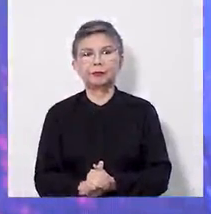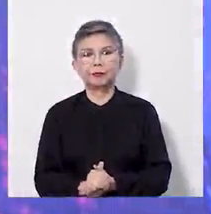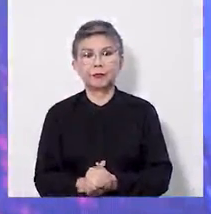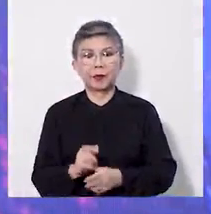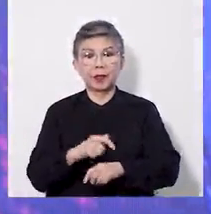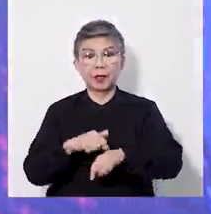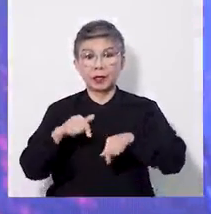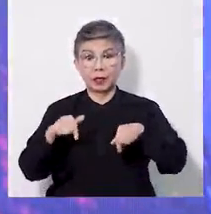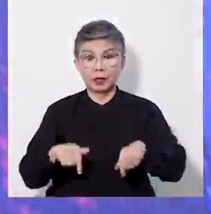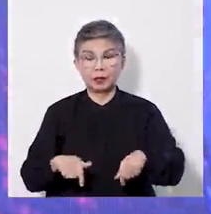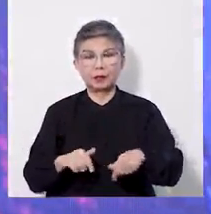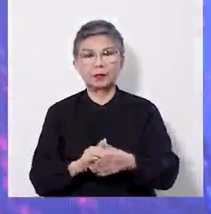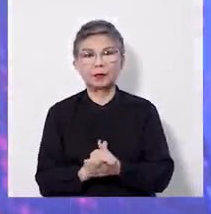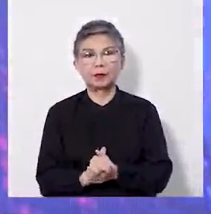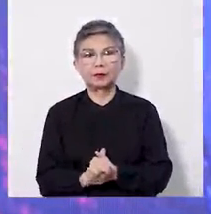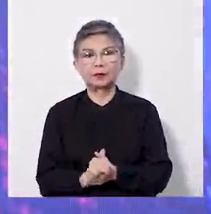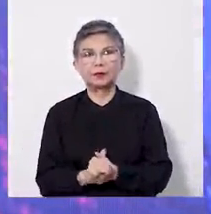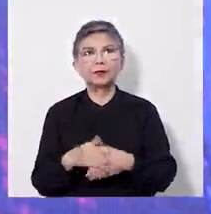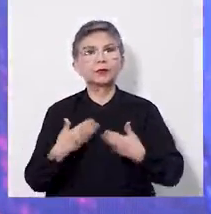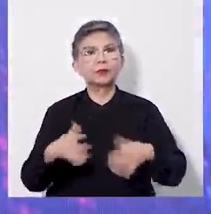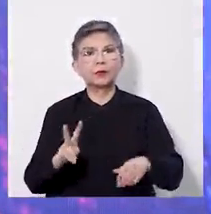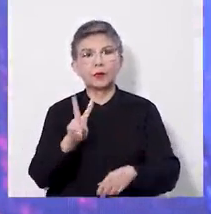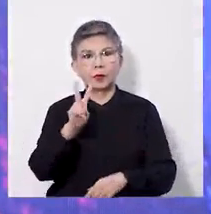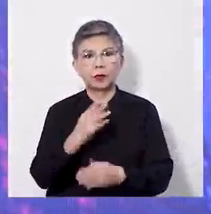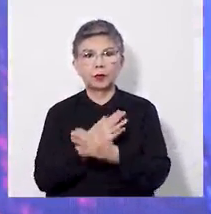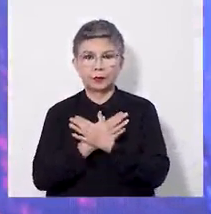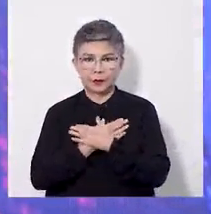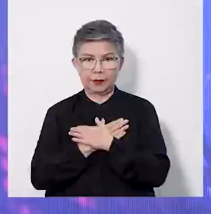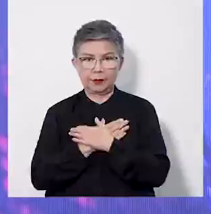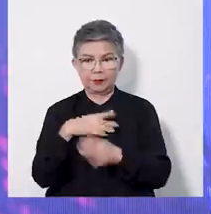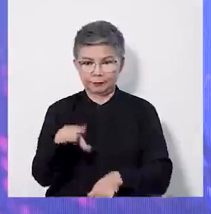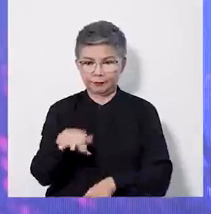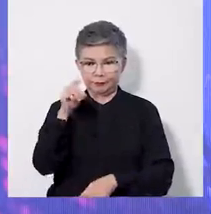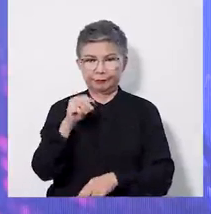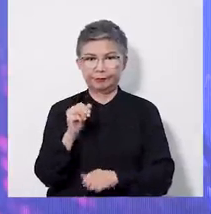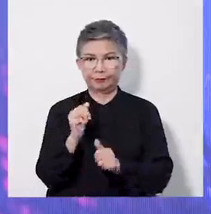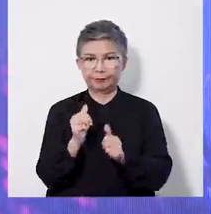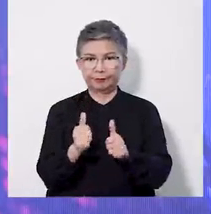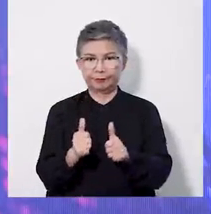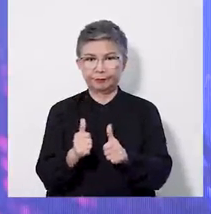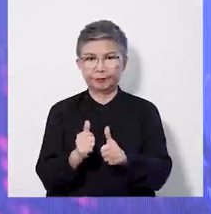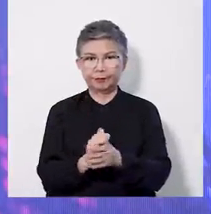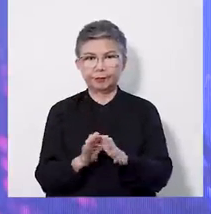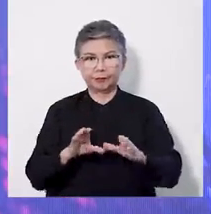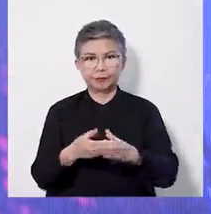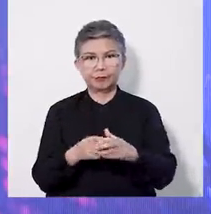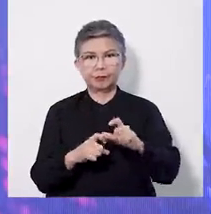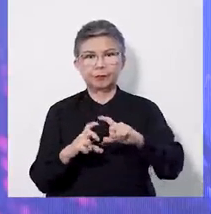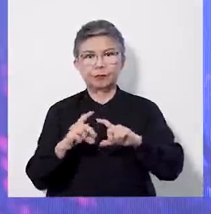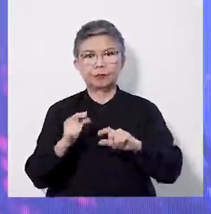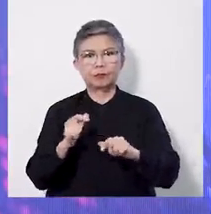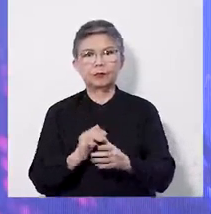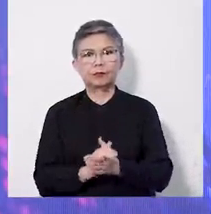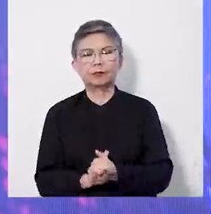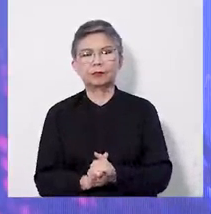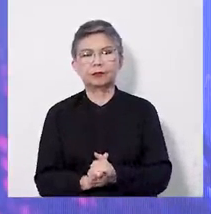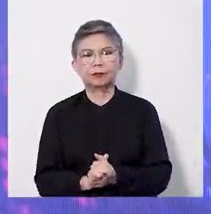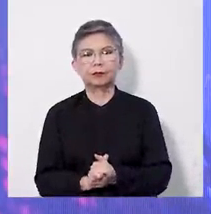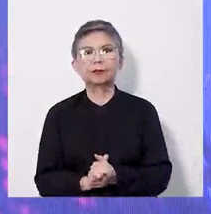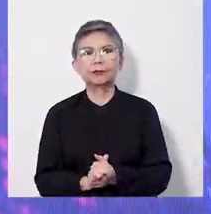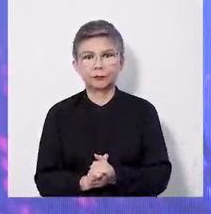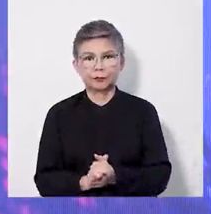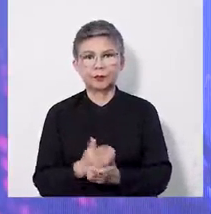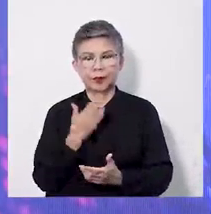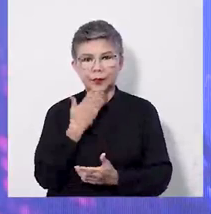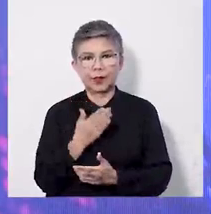sampai dengan saat ini sudah ada dua jenazah yang berhasil ditemukan oleh tim SAR gabungan demikian